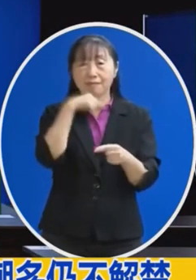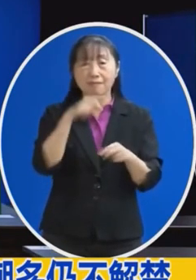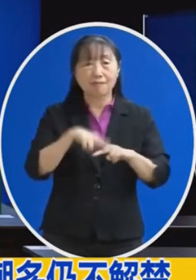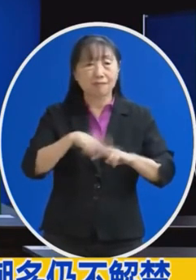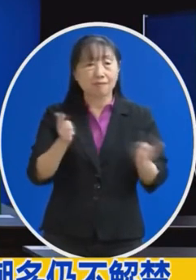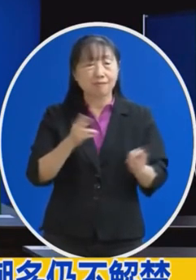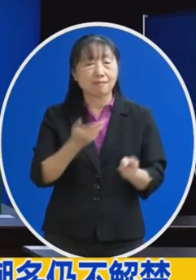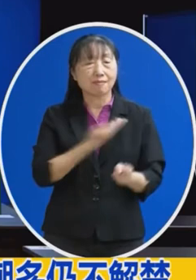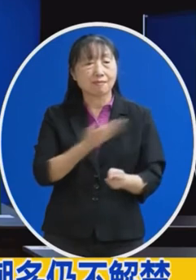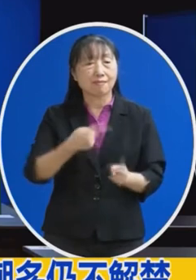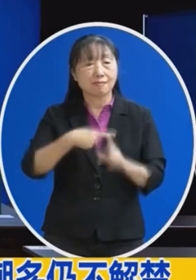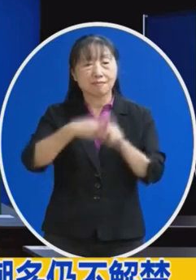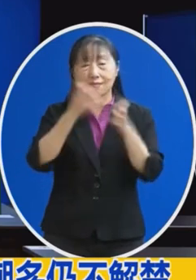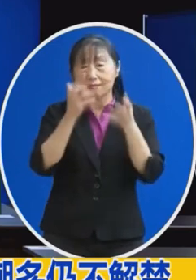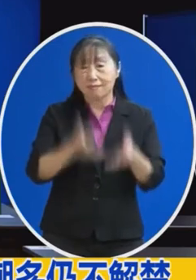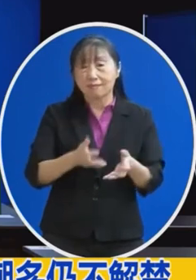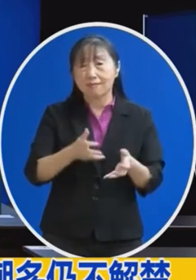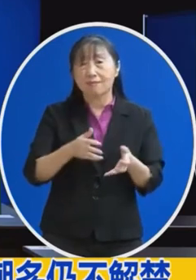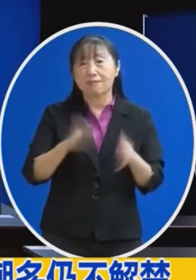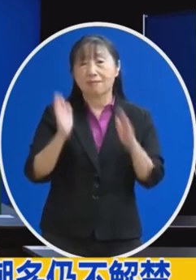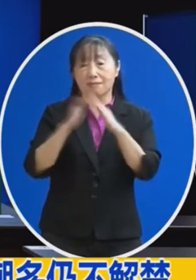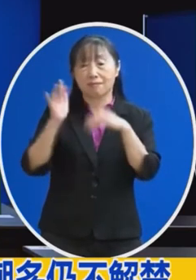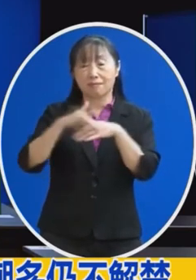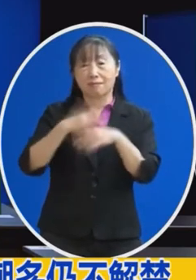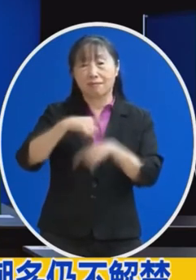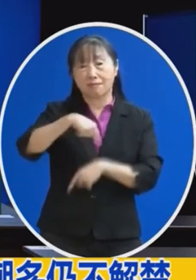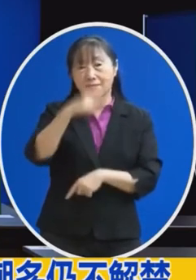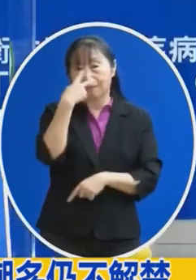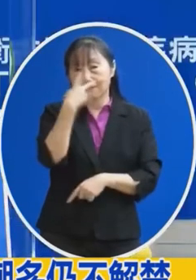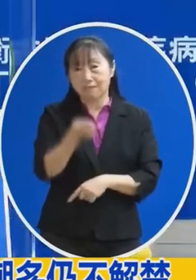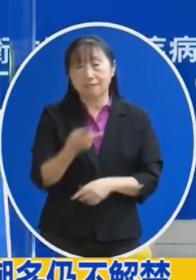让重症患者的家属可以探病。